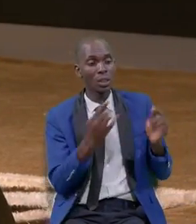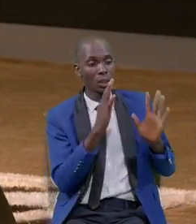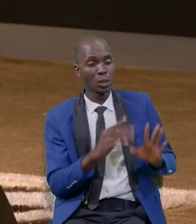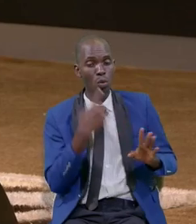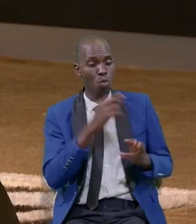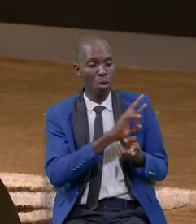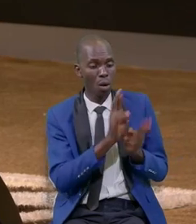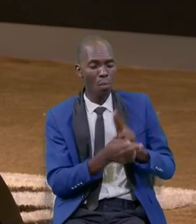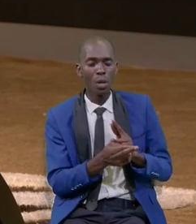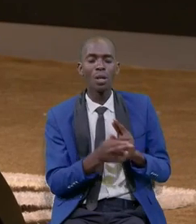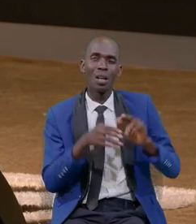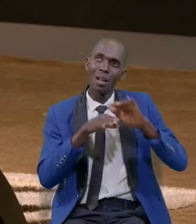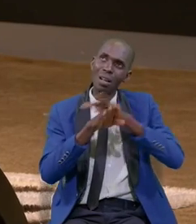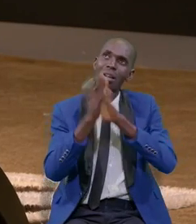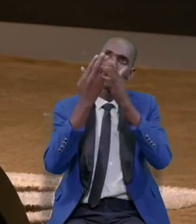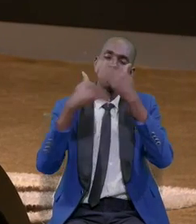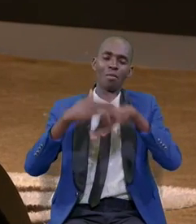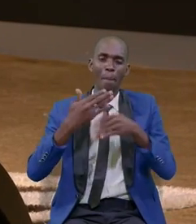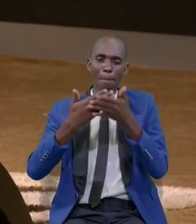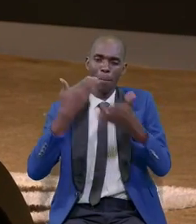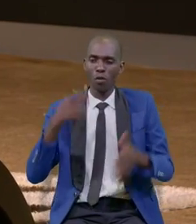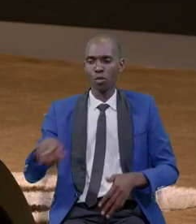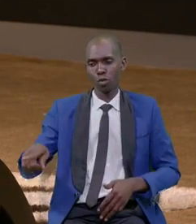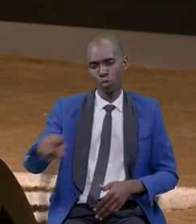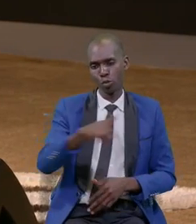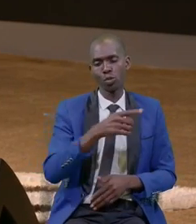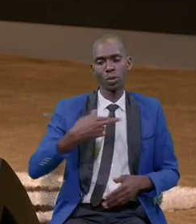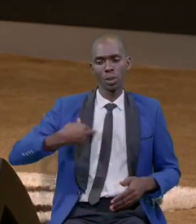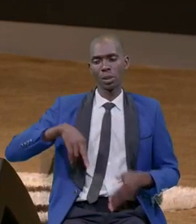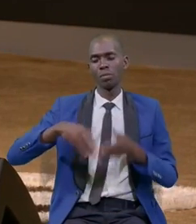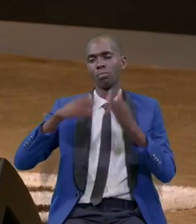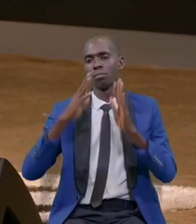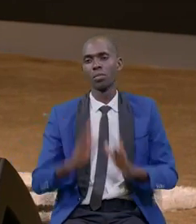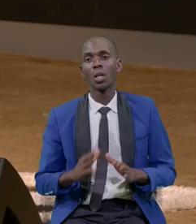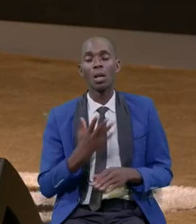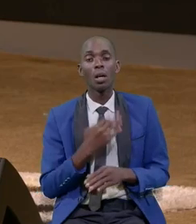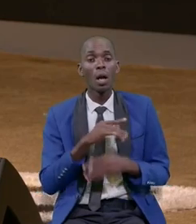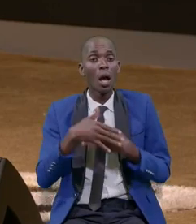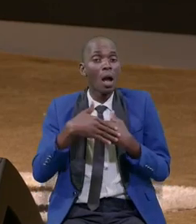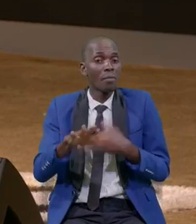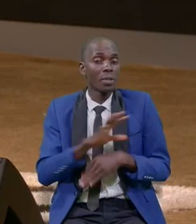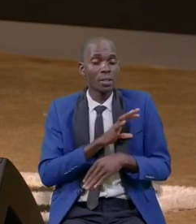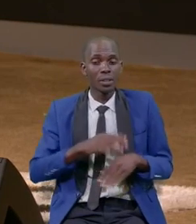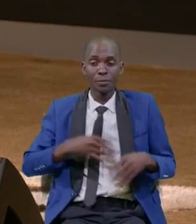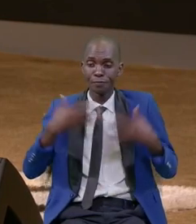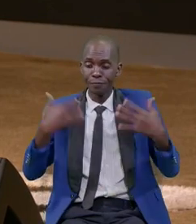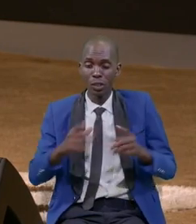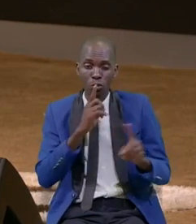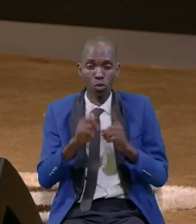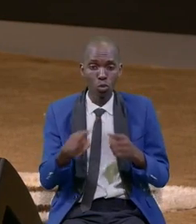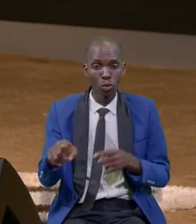royaume de Dieu. Ils vous devancent dans le royaume de Dieu. Et lorsqu'il leur a dit ça, voilà le verset